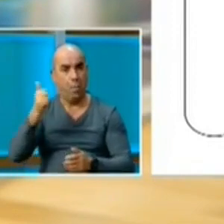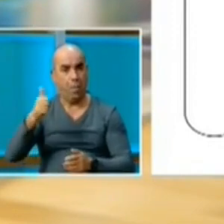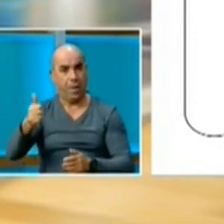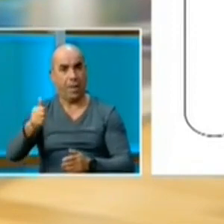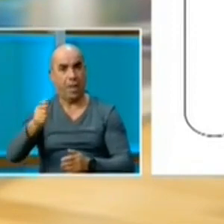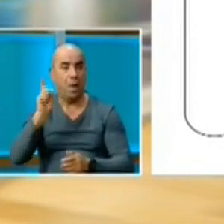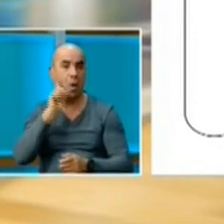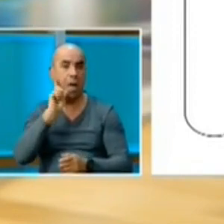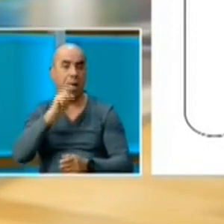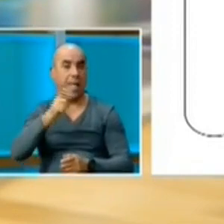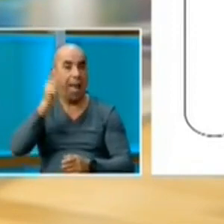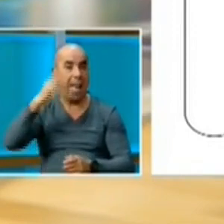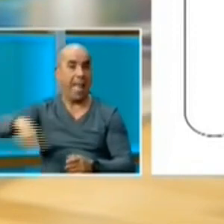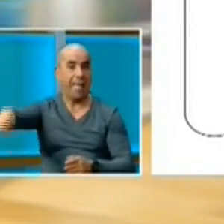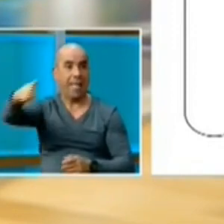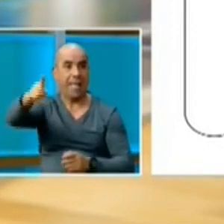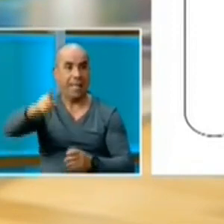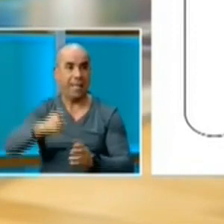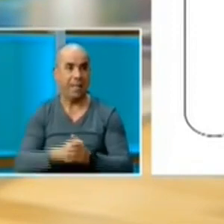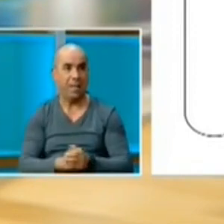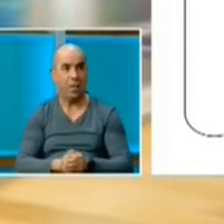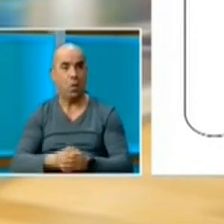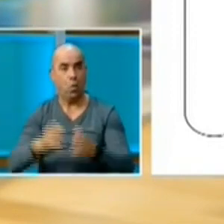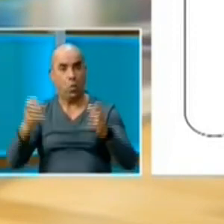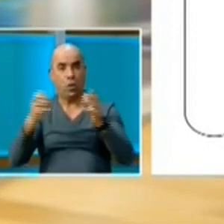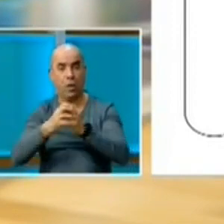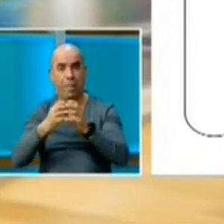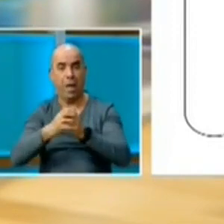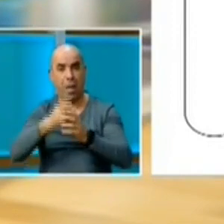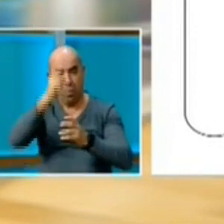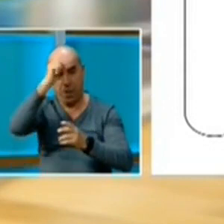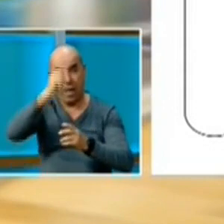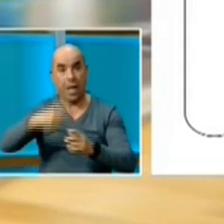التي، وفي جمع المذكر الذين،